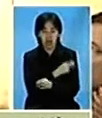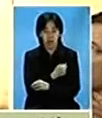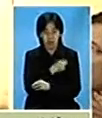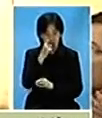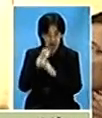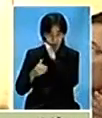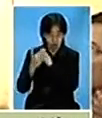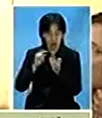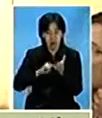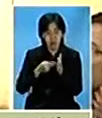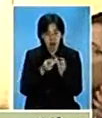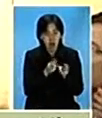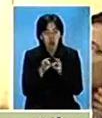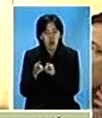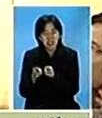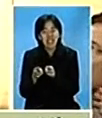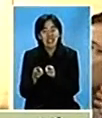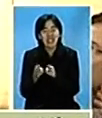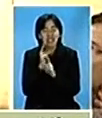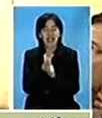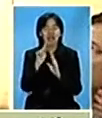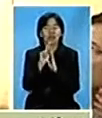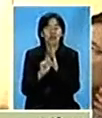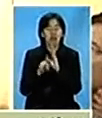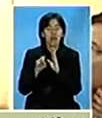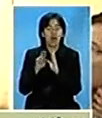ายความว่ากระบวนการการแพทย์ตามความหมายในบัญญัติในพ.ร.